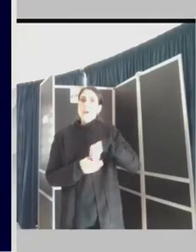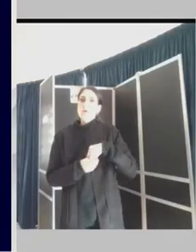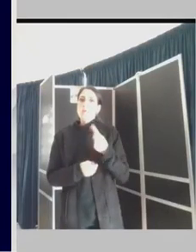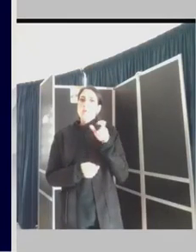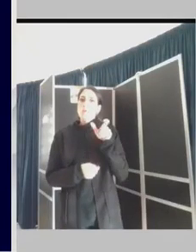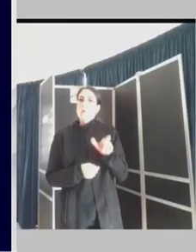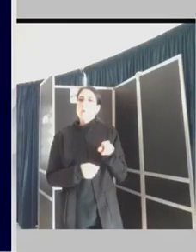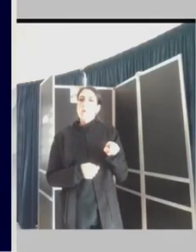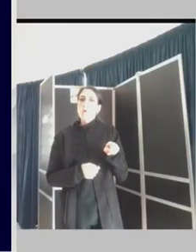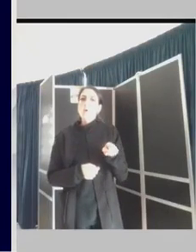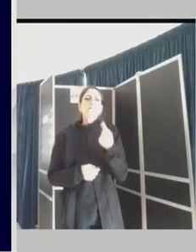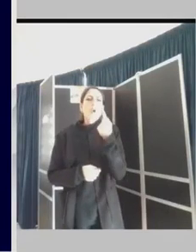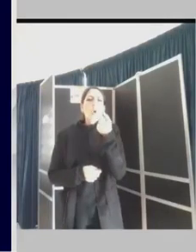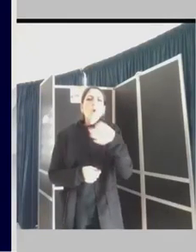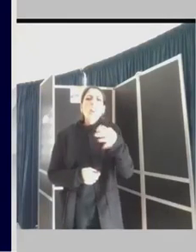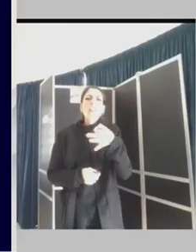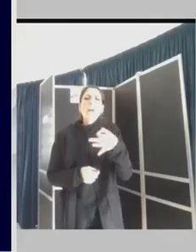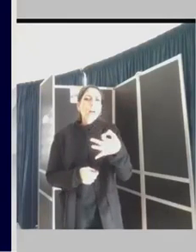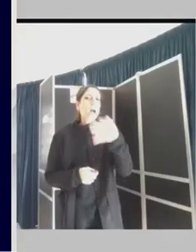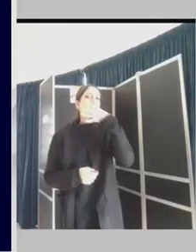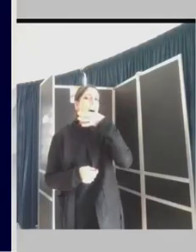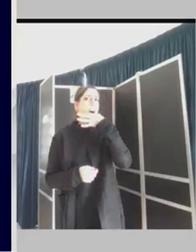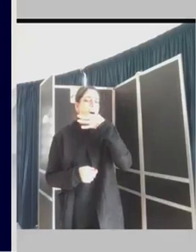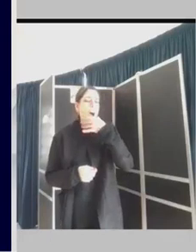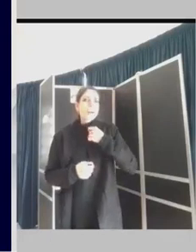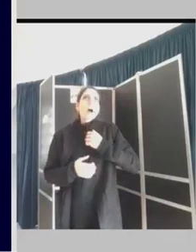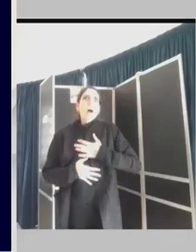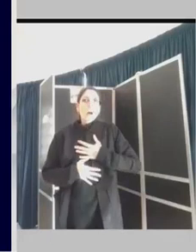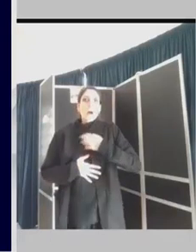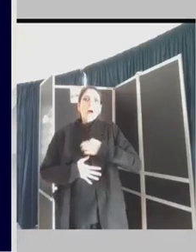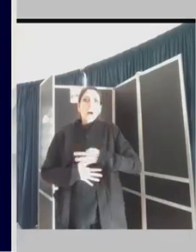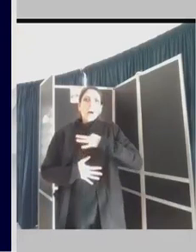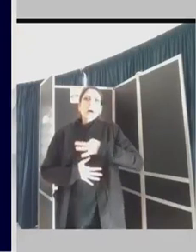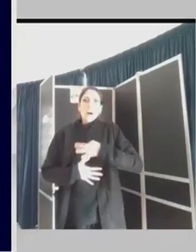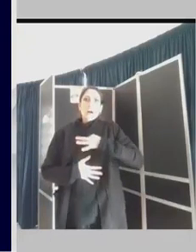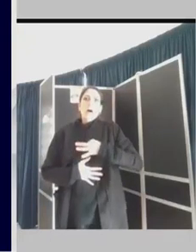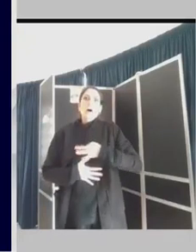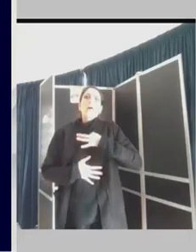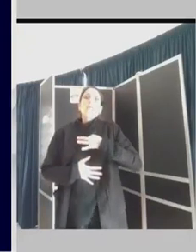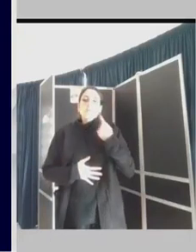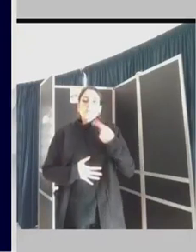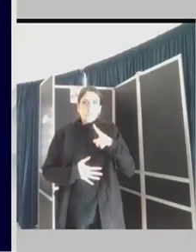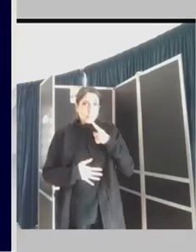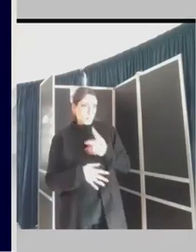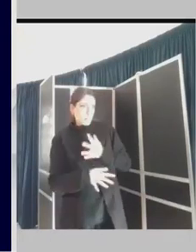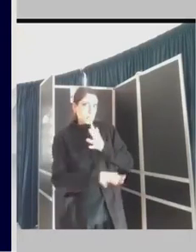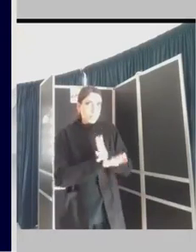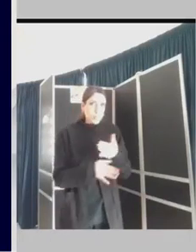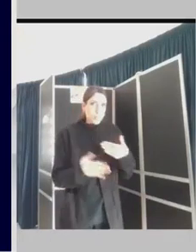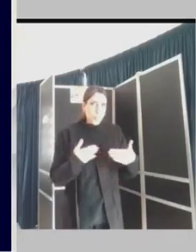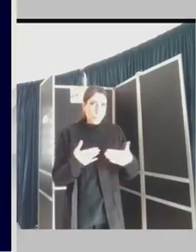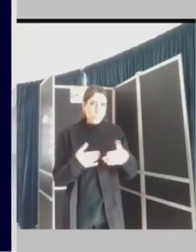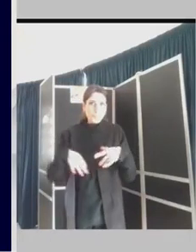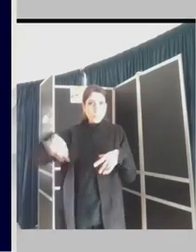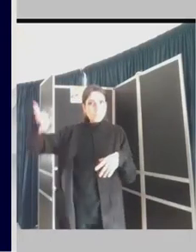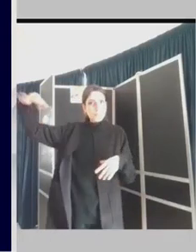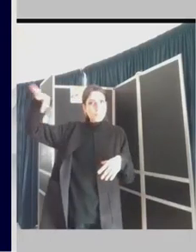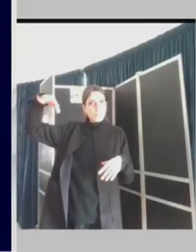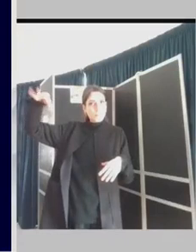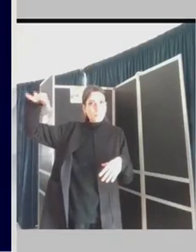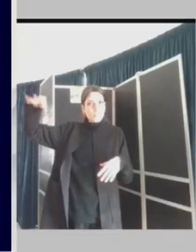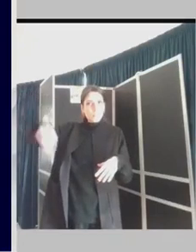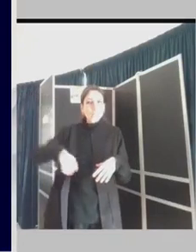un passeggero e ho applicato la manovra di Amici e l'oliva è stata espulsa. Ed è stata... detta così sembra quasi una barzelletta, ma fu